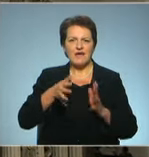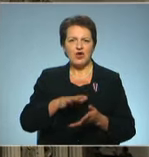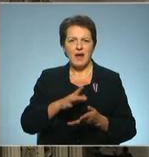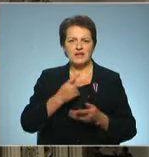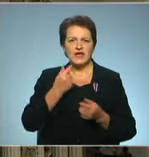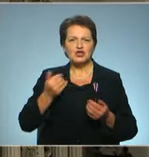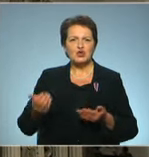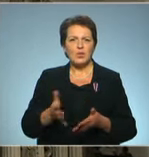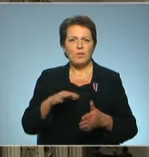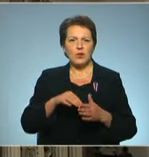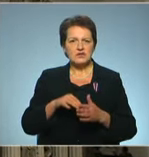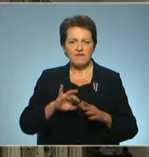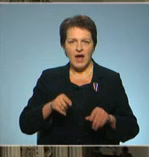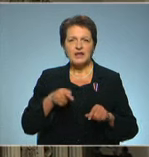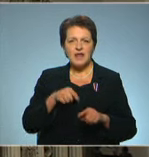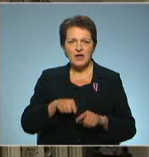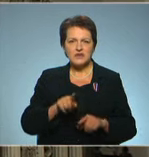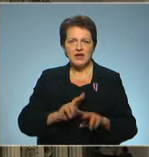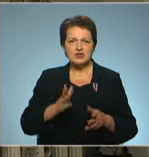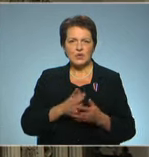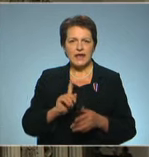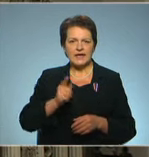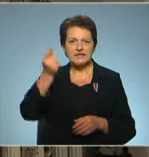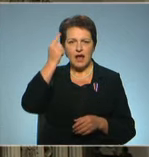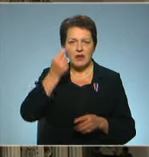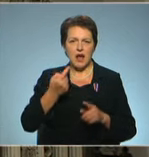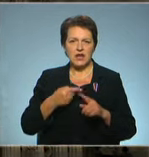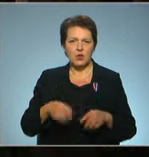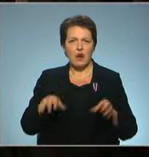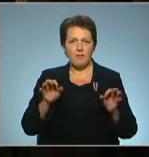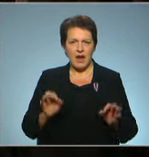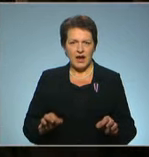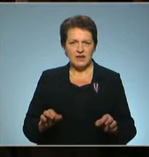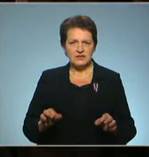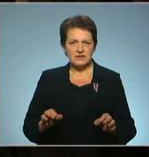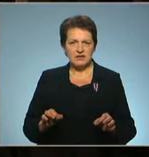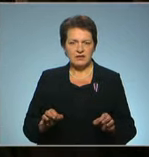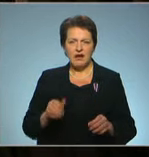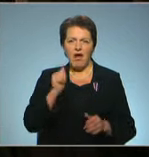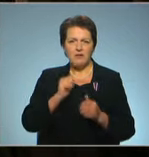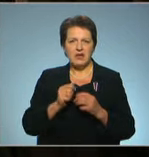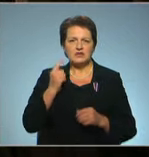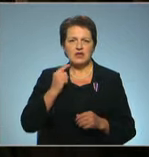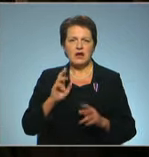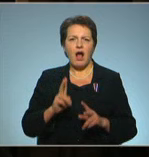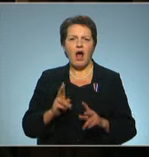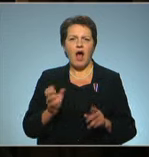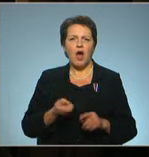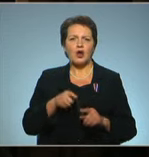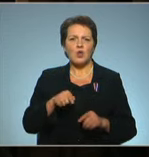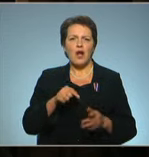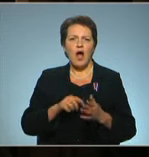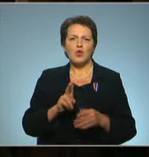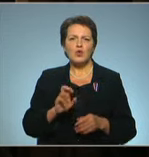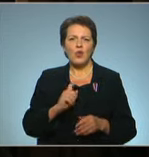Vai tas, kas notiek, ir saprātīgi un pareizi? Bieži dzird, ka ar to kaut ko iesākt